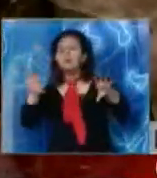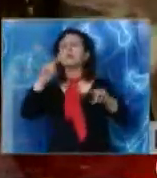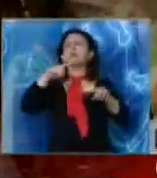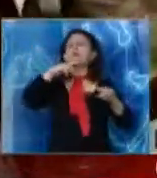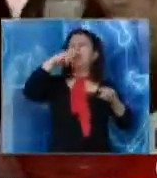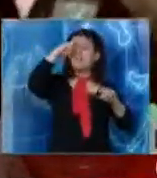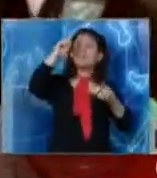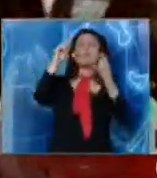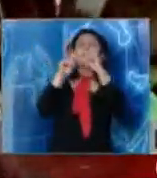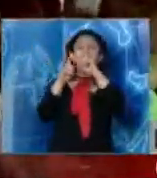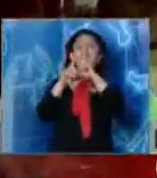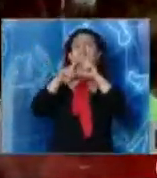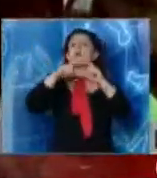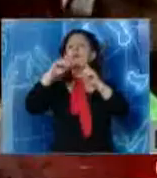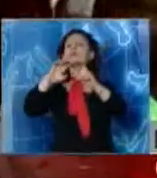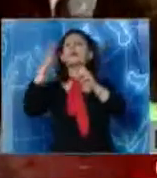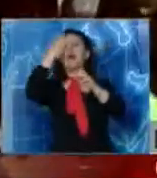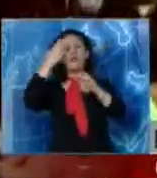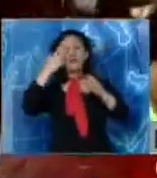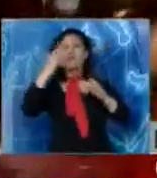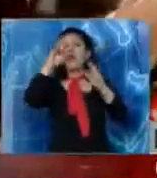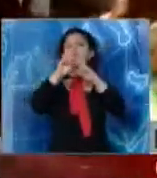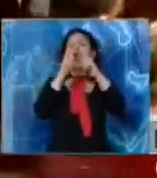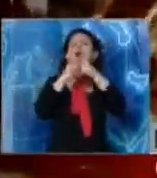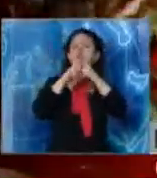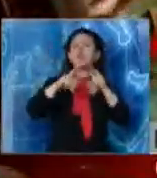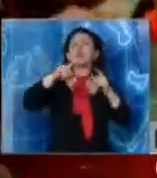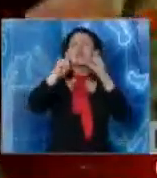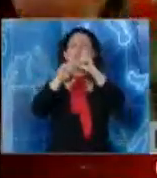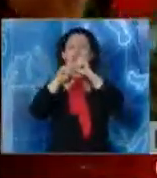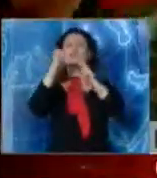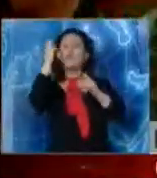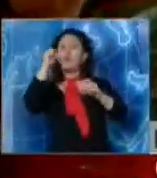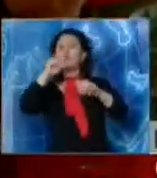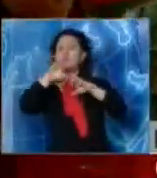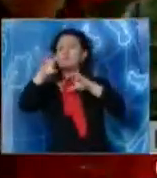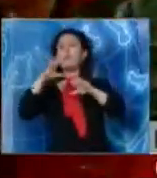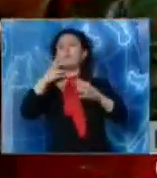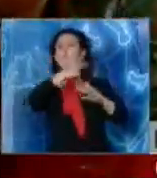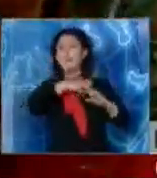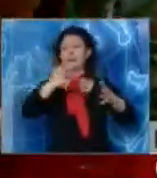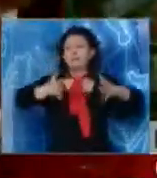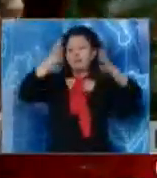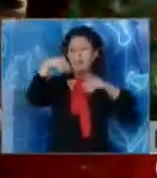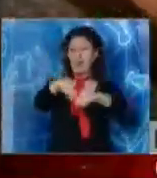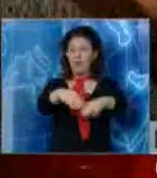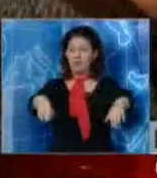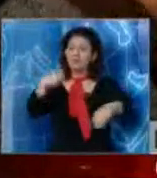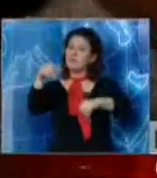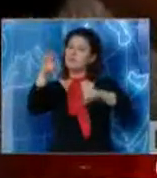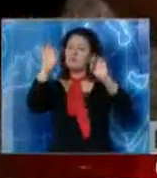Dilovası, Çayırova, Darıca, Gebze, Karamürsel, Kandıra, Derince ve Körfez'de belediye hizmet binalarının önünde de satışlar